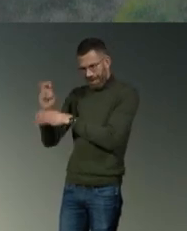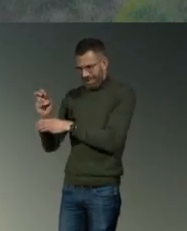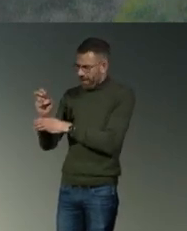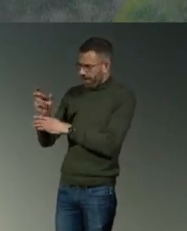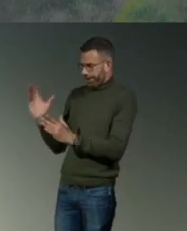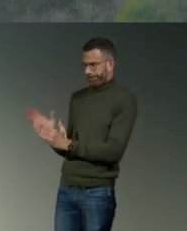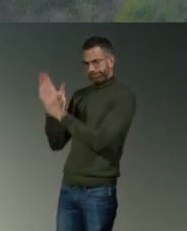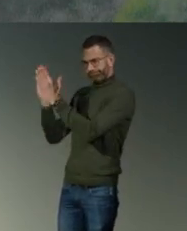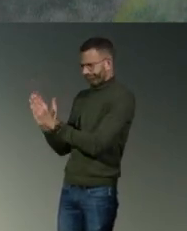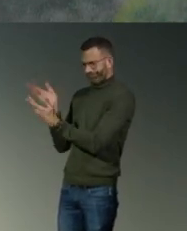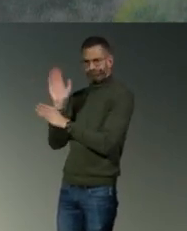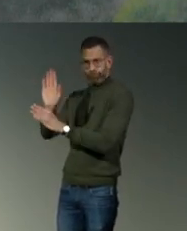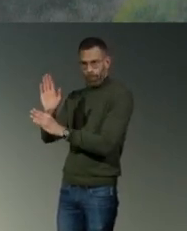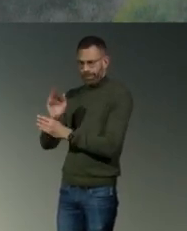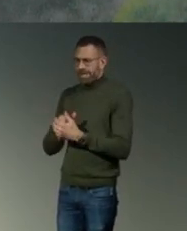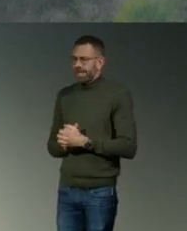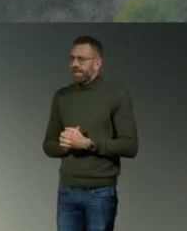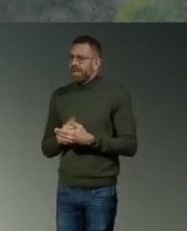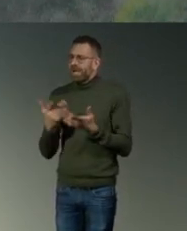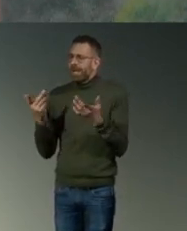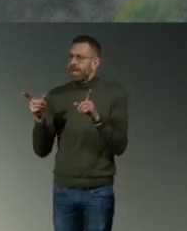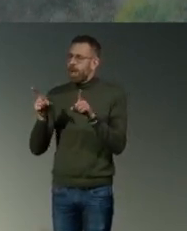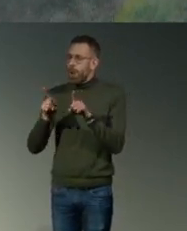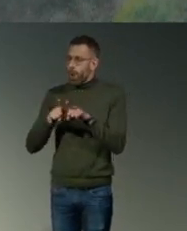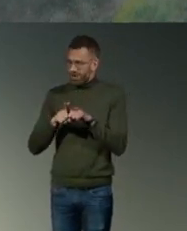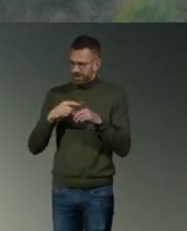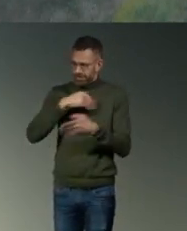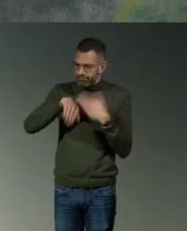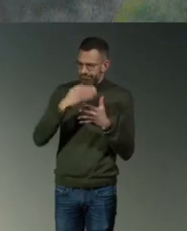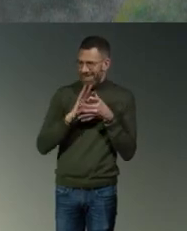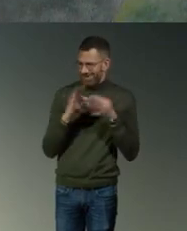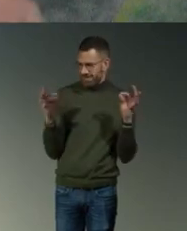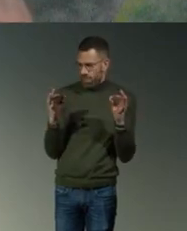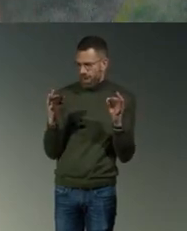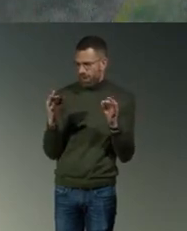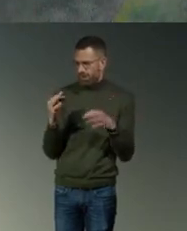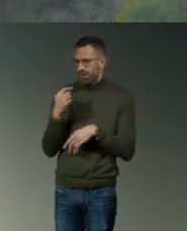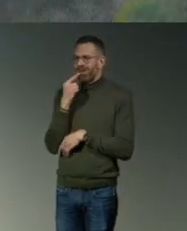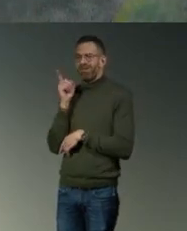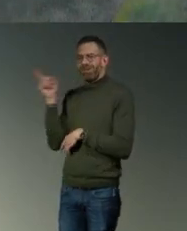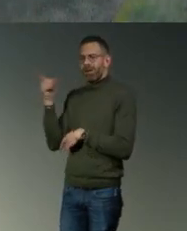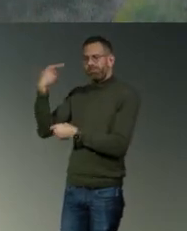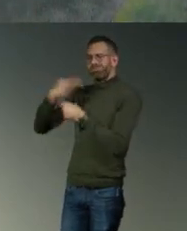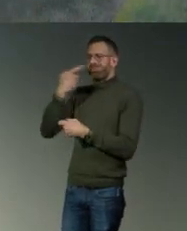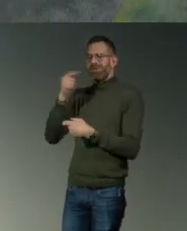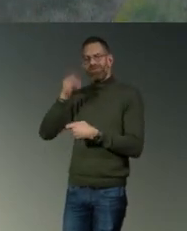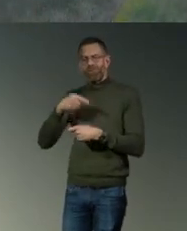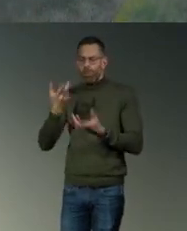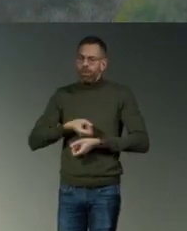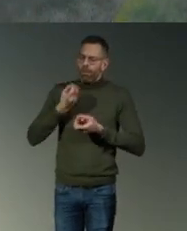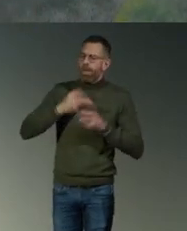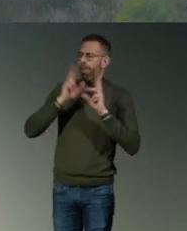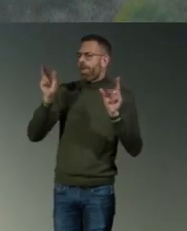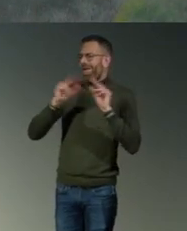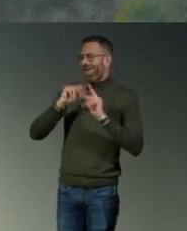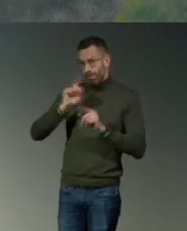Et puis, il y avait le fait d'avoir un récit, donc de ne pas juste partir dans mes digressions habituelles